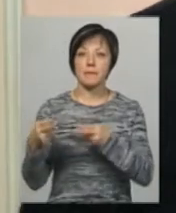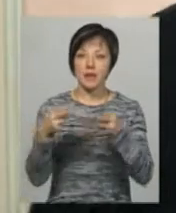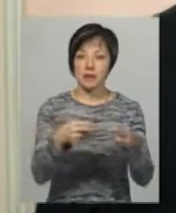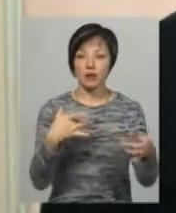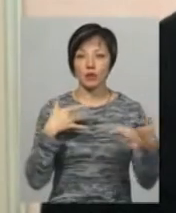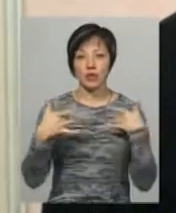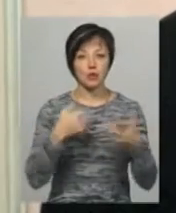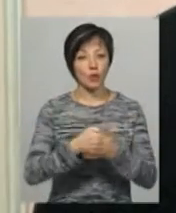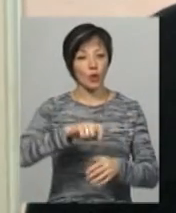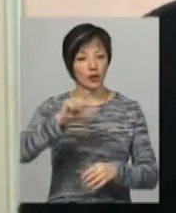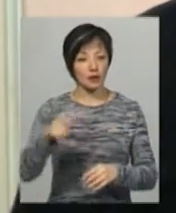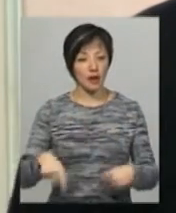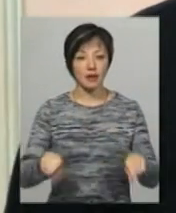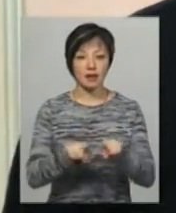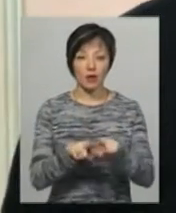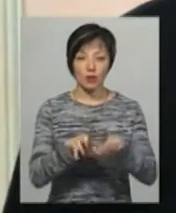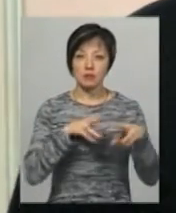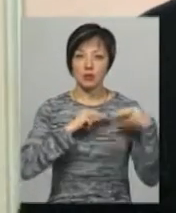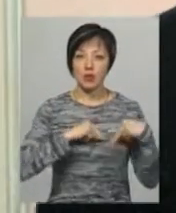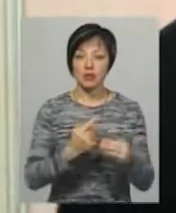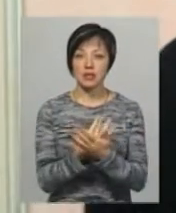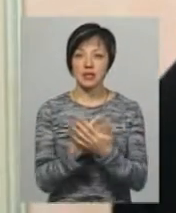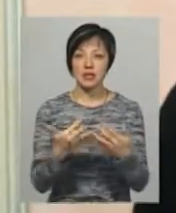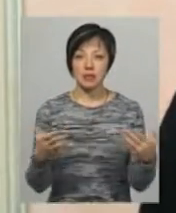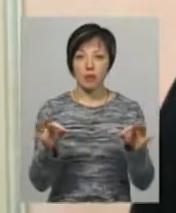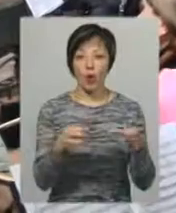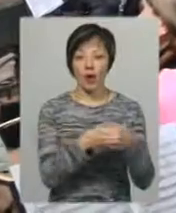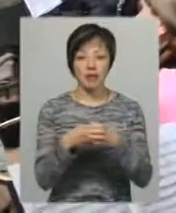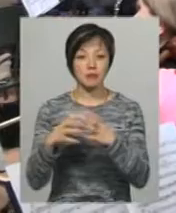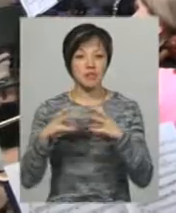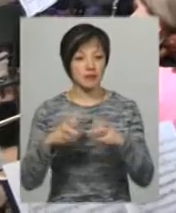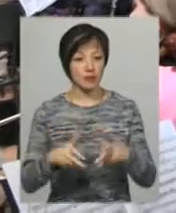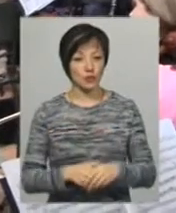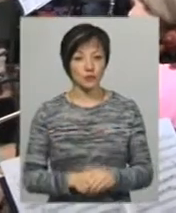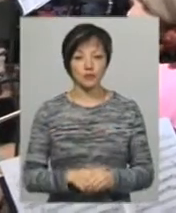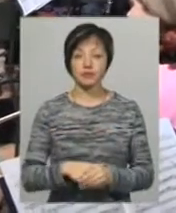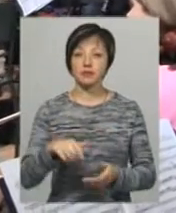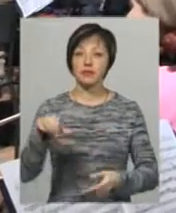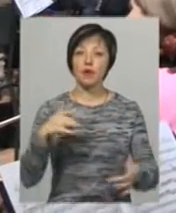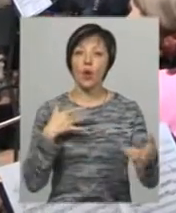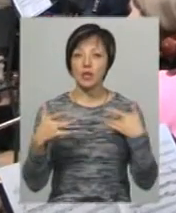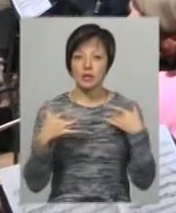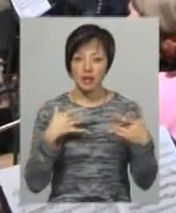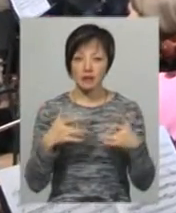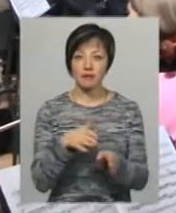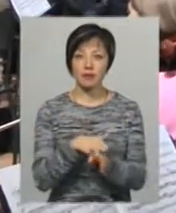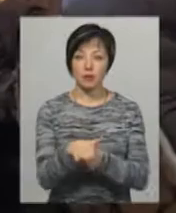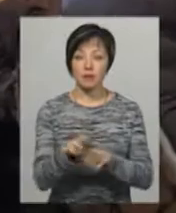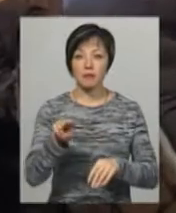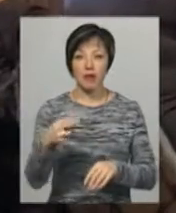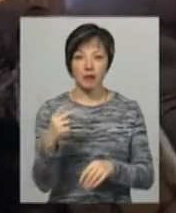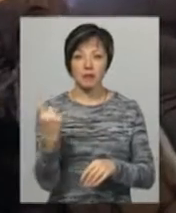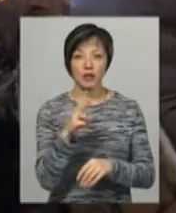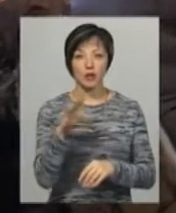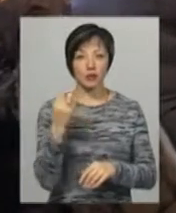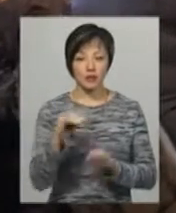на концерти до Італії. Також співпрацюю з різними оркестрами світу. Концерт симфонічного оркестру обласної філармонії відбудеться у п'ятницю